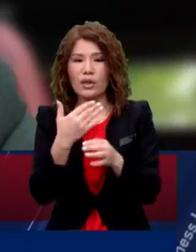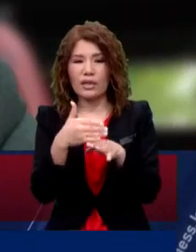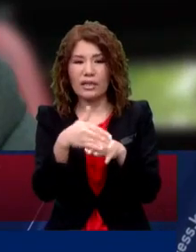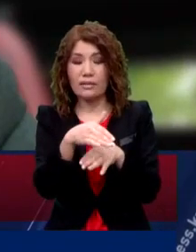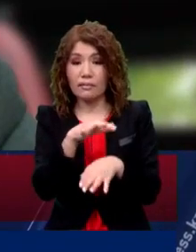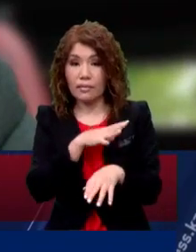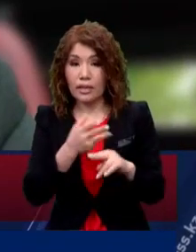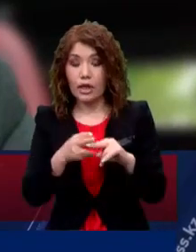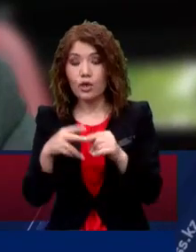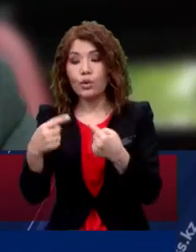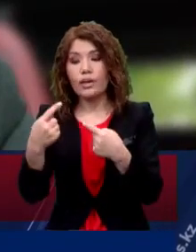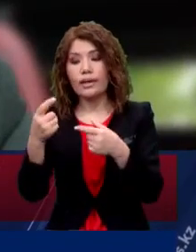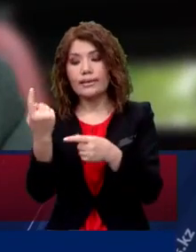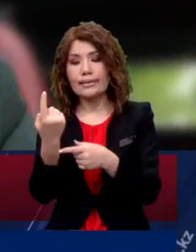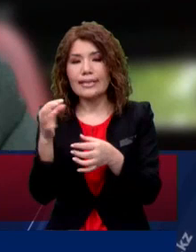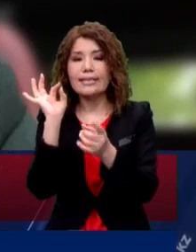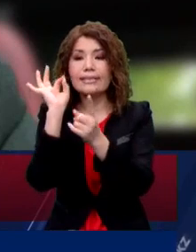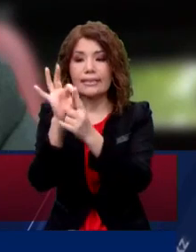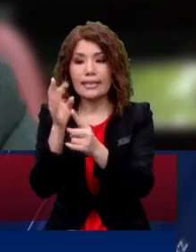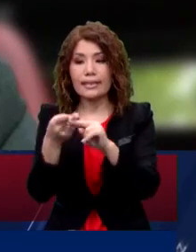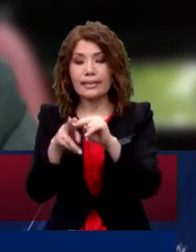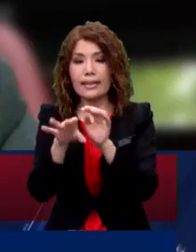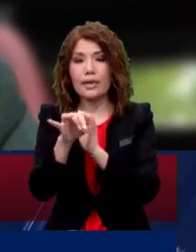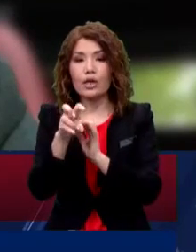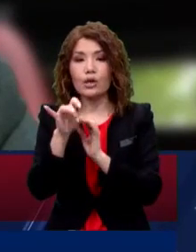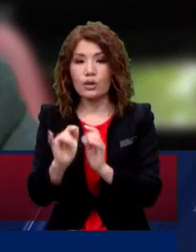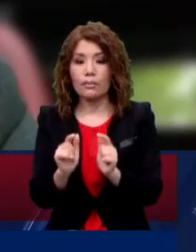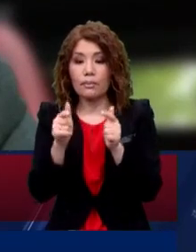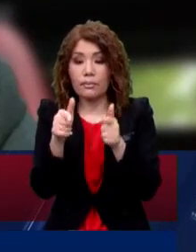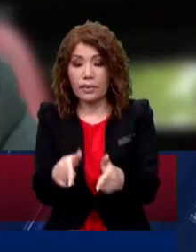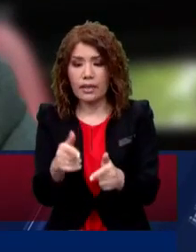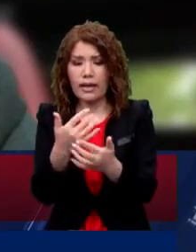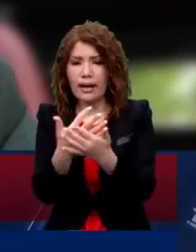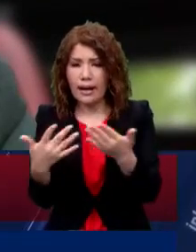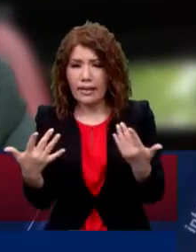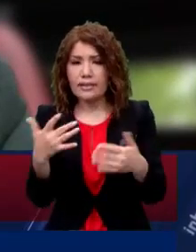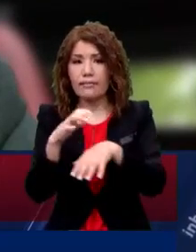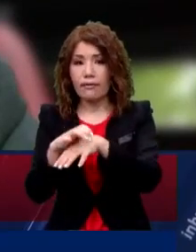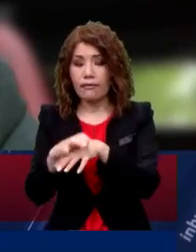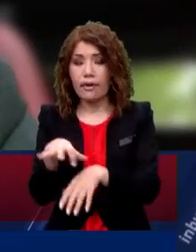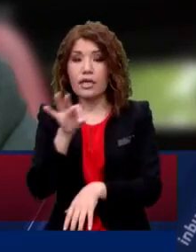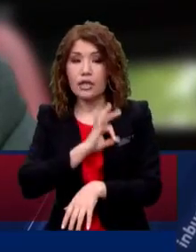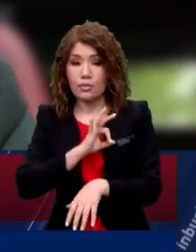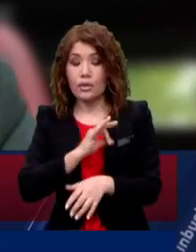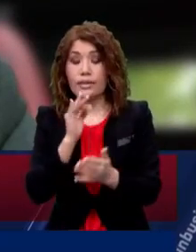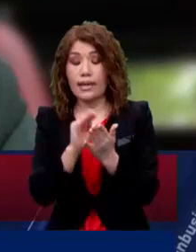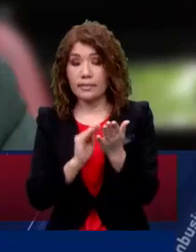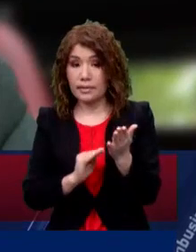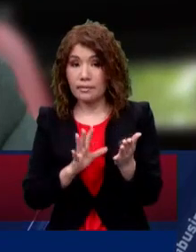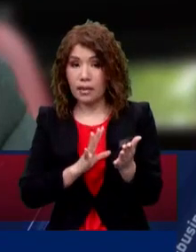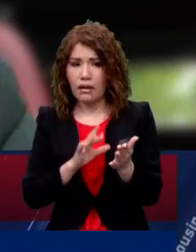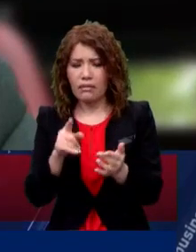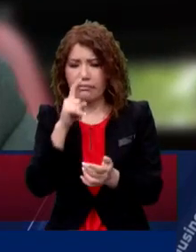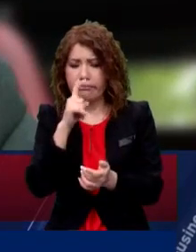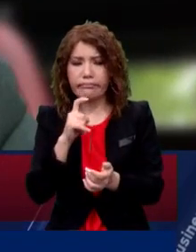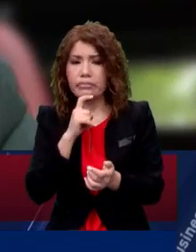және басқа да кәсіпкерлік мақсаттарға берілетін микрокредиттер бойынша тәуекелді бағалауда түрлі тәсілдерді қолданады делінген. Иә, сол тәсілдердің түсініксіз